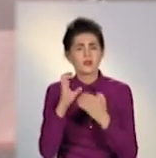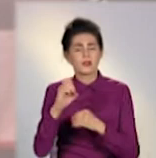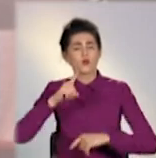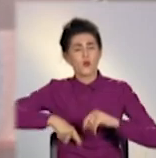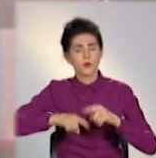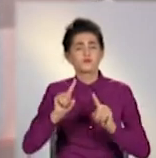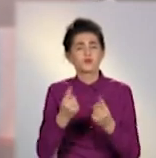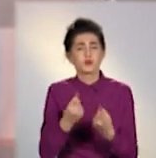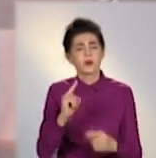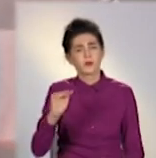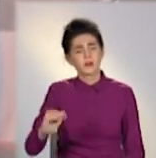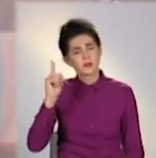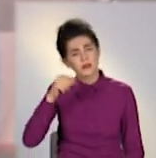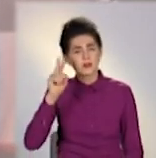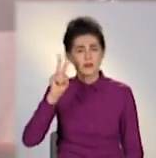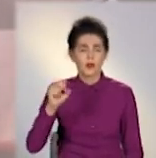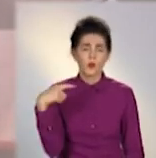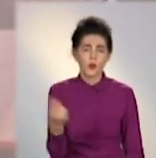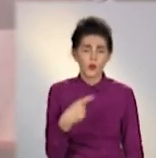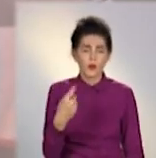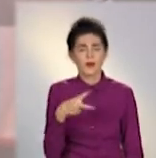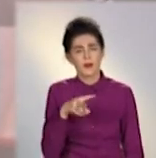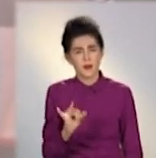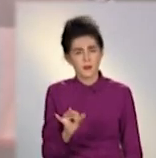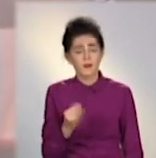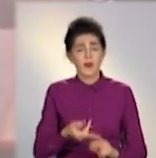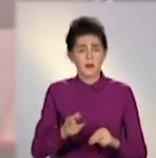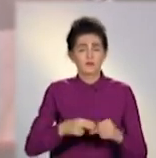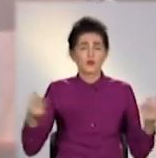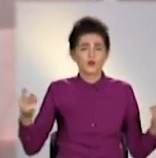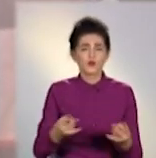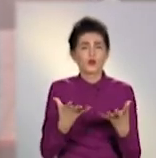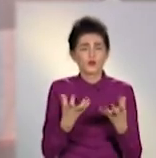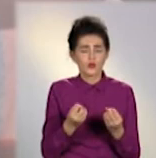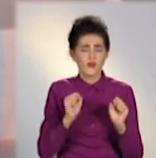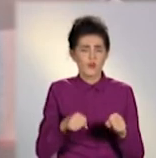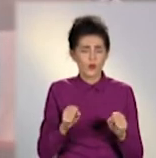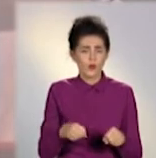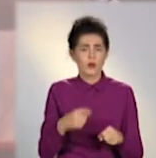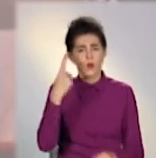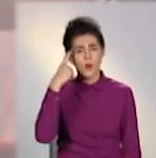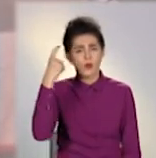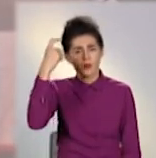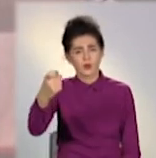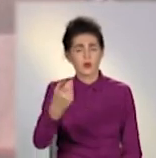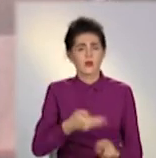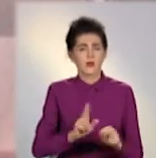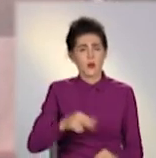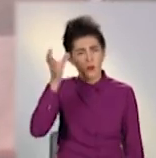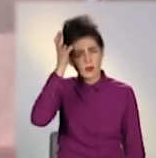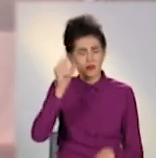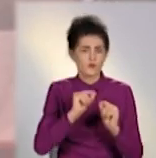ними, спросять, чи вони знають, де зараз знаходяться їх діти. За необхідності можуть ще сповістити заклади